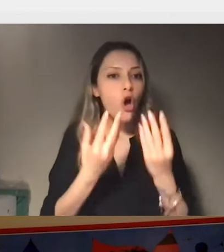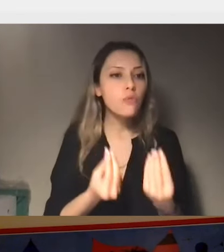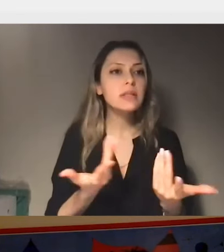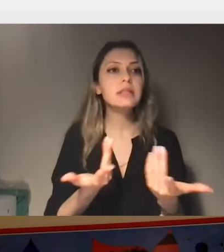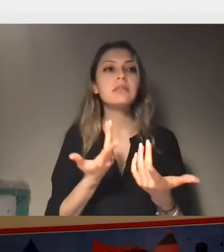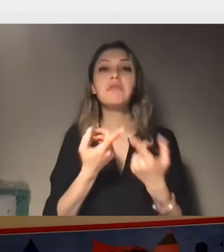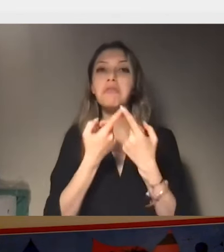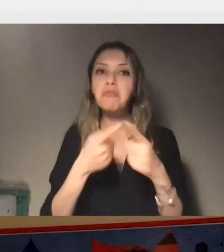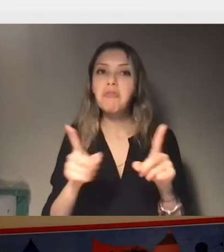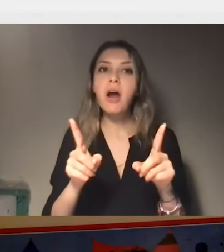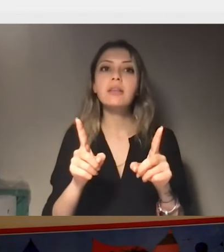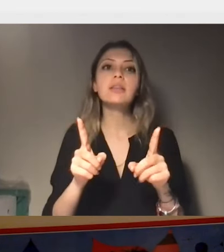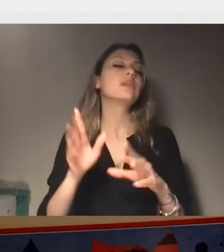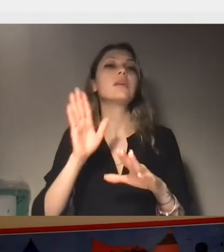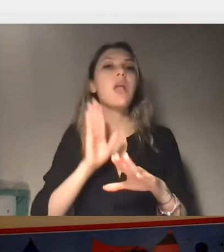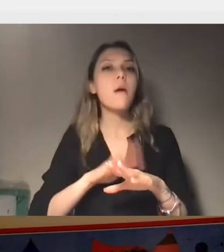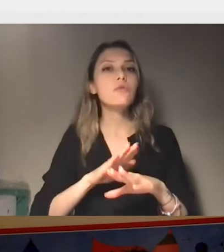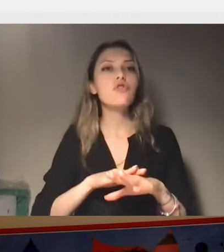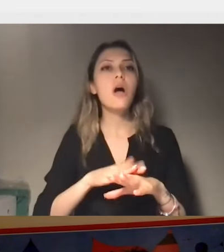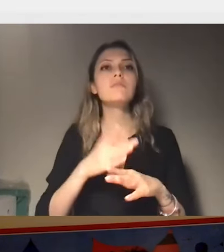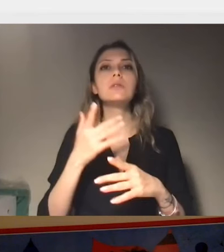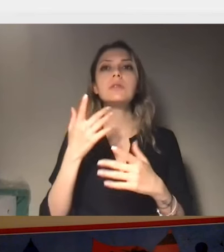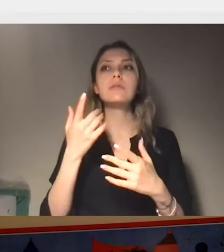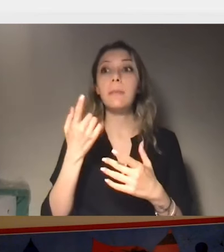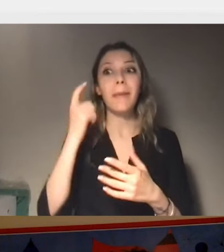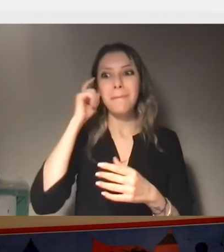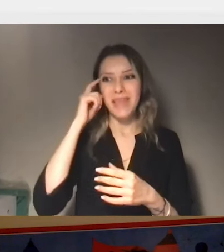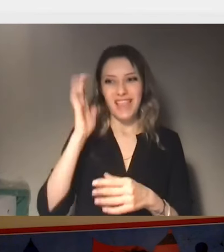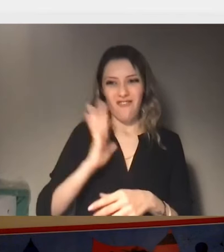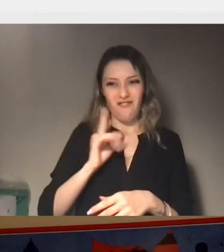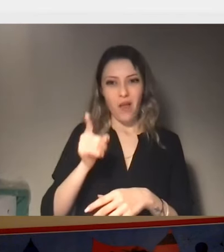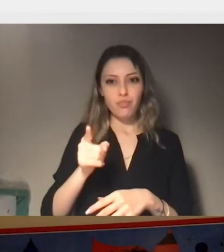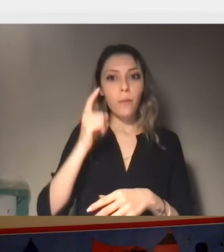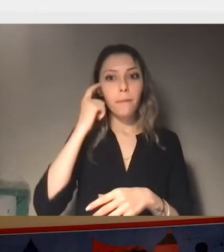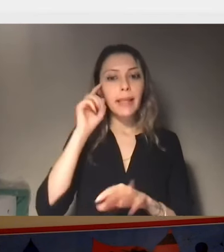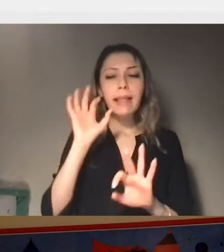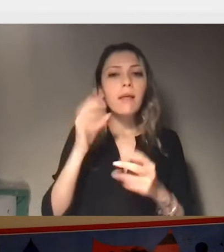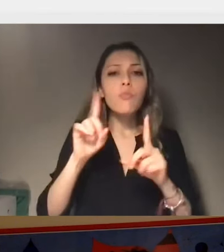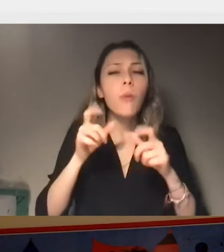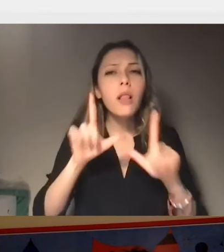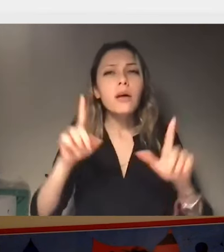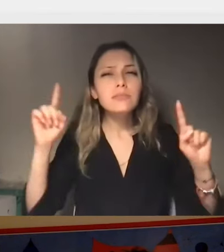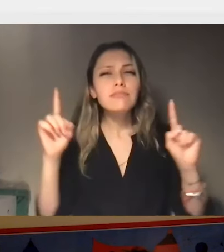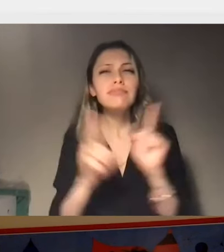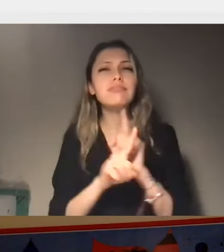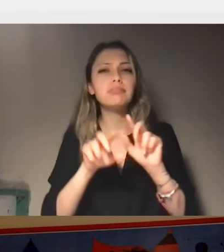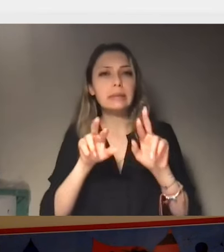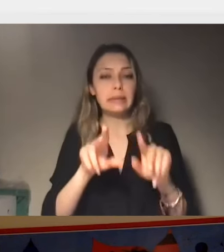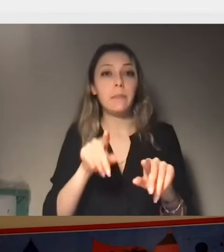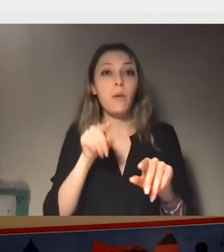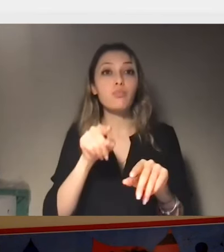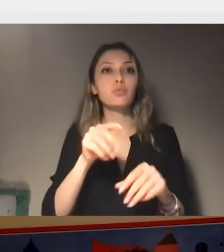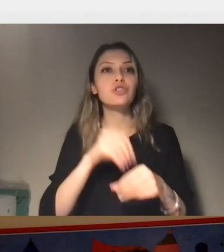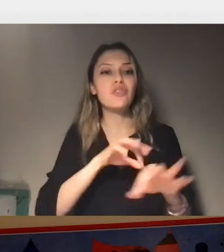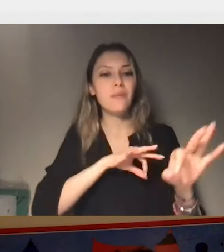takibi yapabilecek bir birinci elden bilginin nasıl elde edilebileceği konularında böyle bir yol izleyeceğiz.